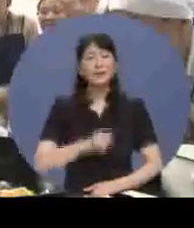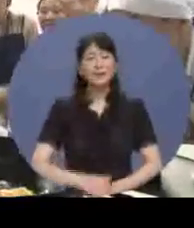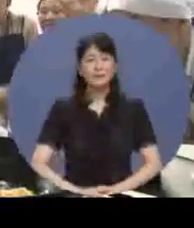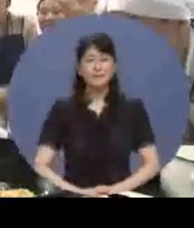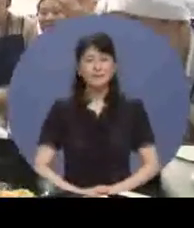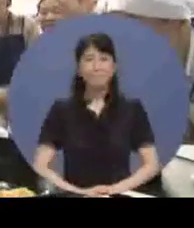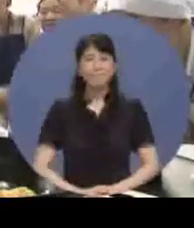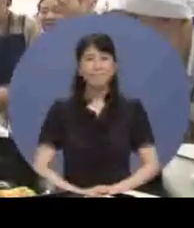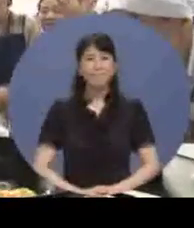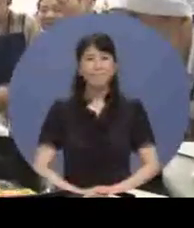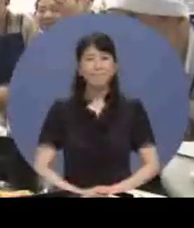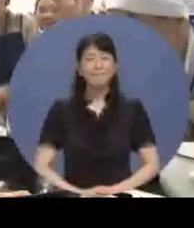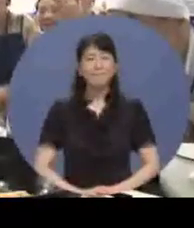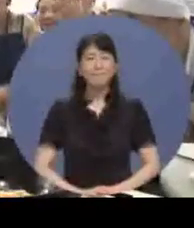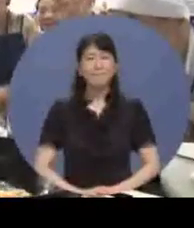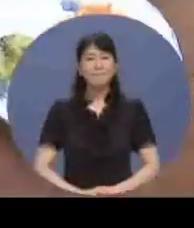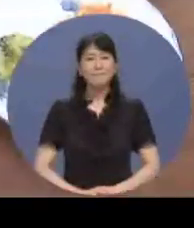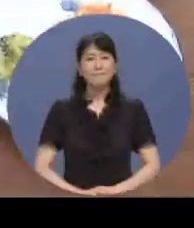るそうです。